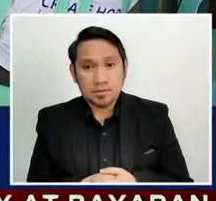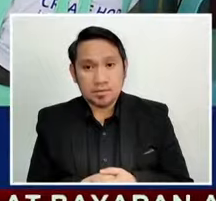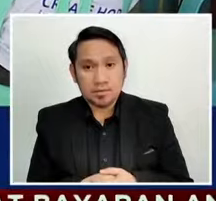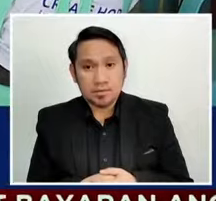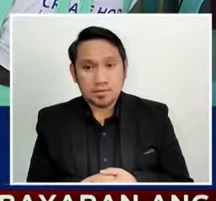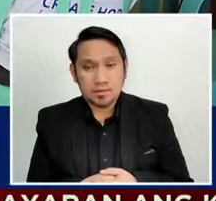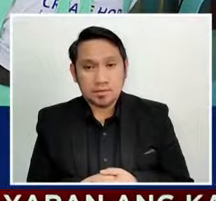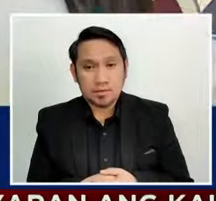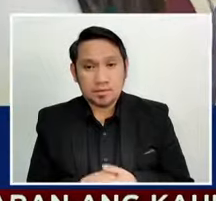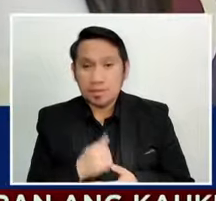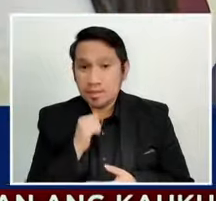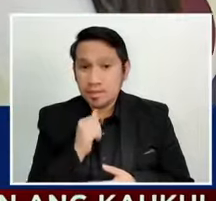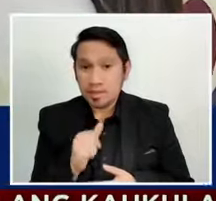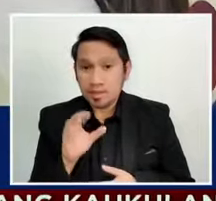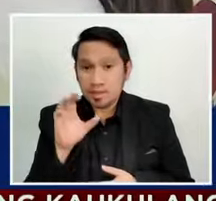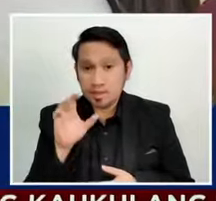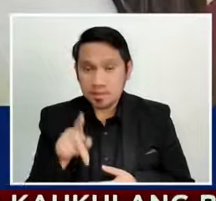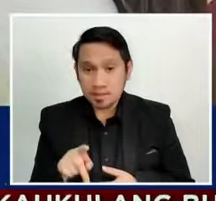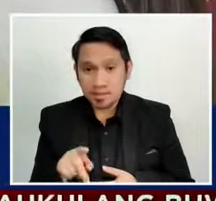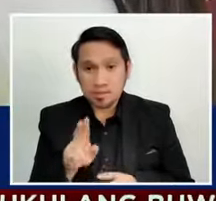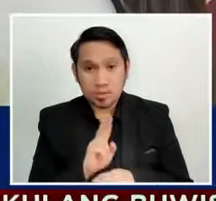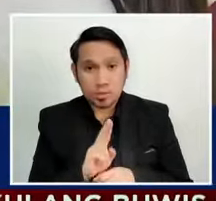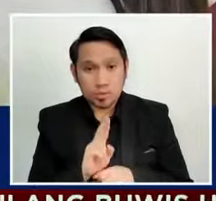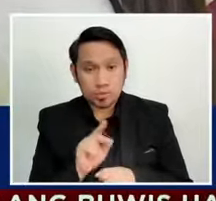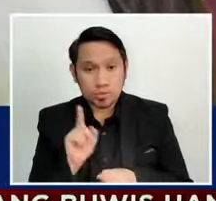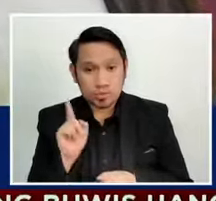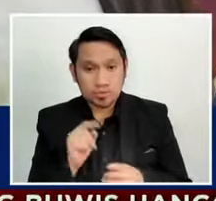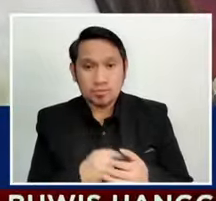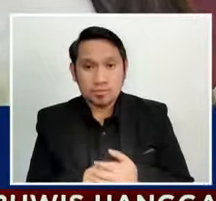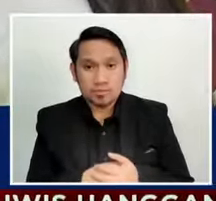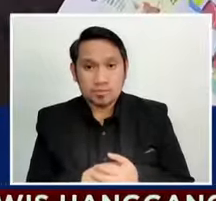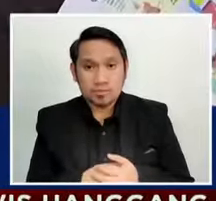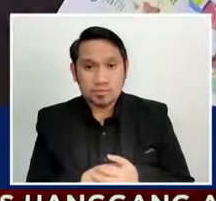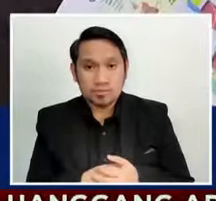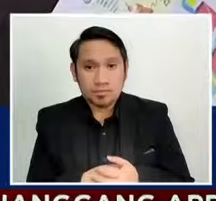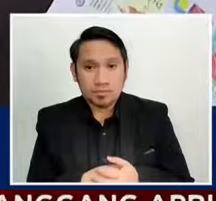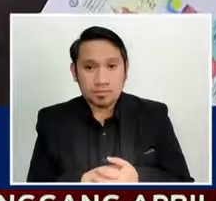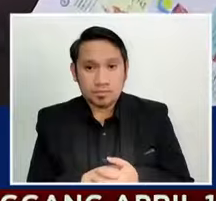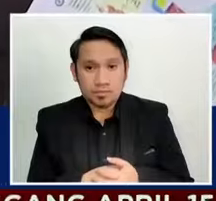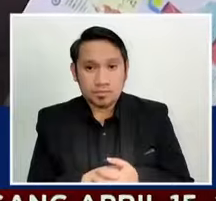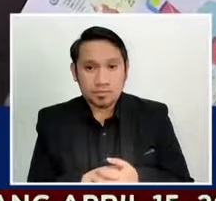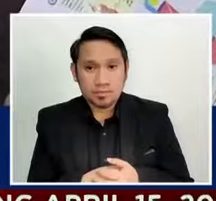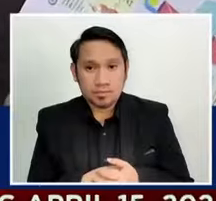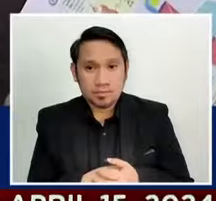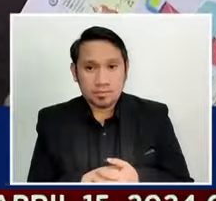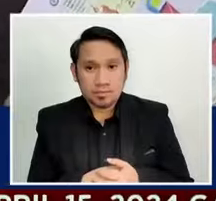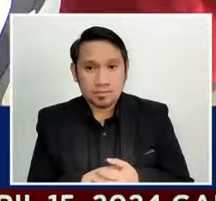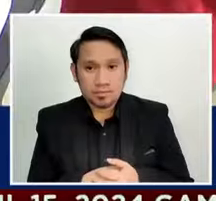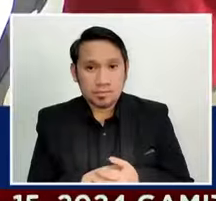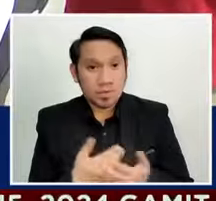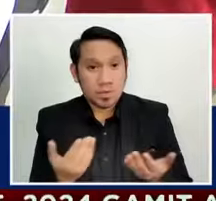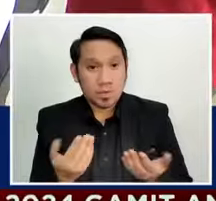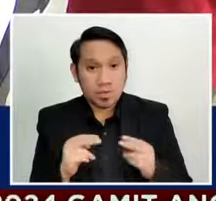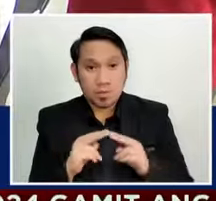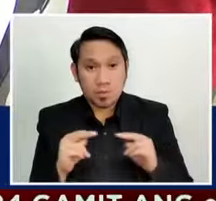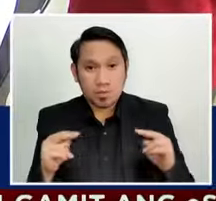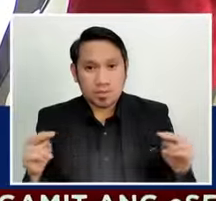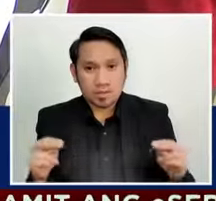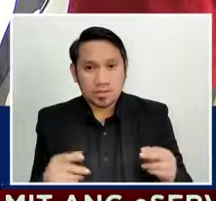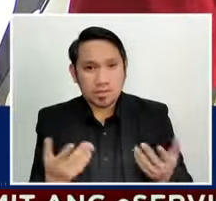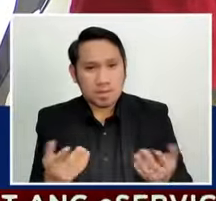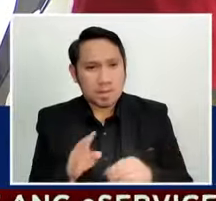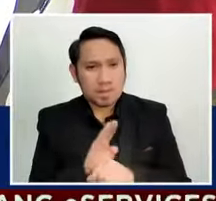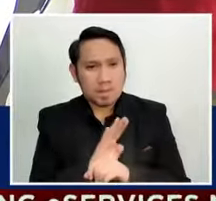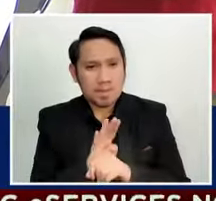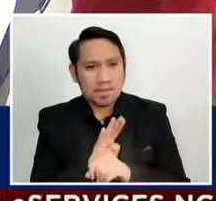Hindi cellphone ang hawak ng mga batang ito mula sa Barangay North Bay Boulevard South, kaunlaran ng Navota City. Dahil abala sila